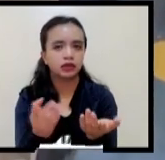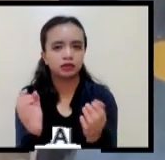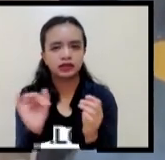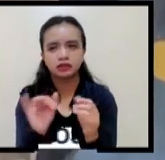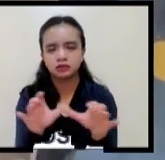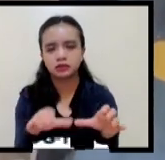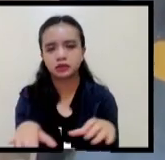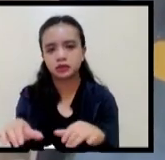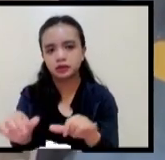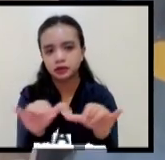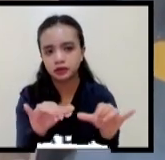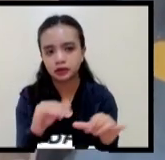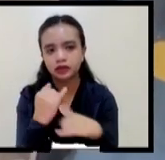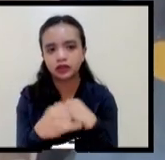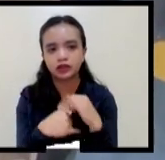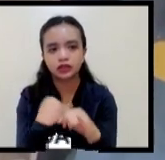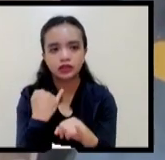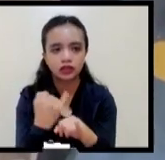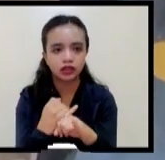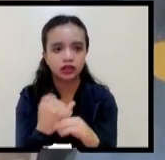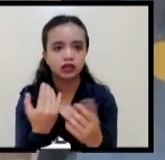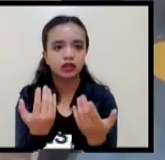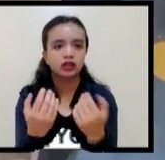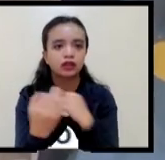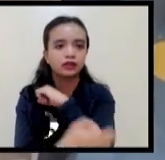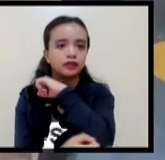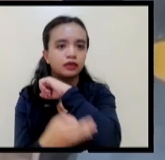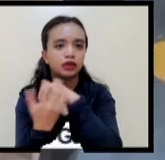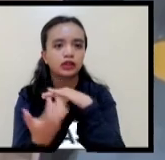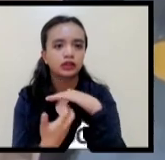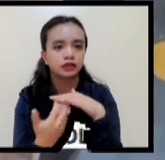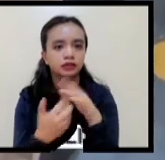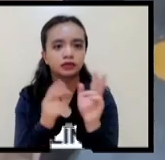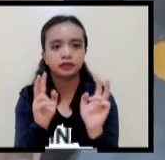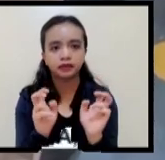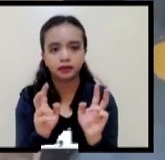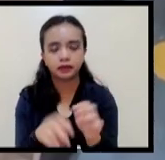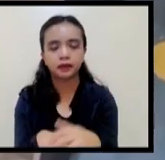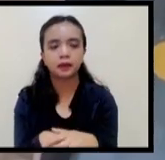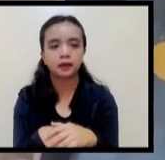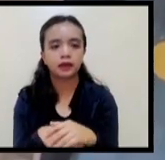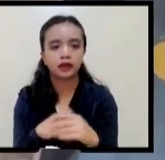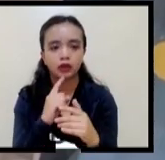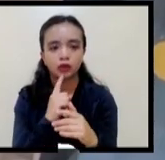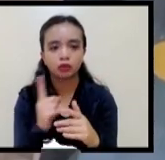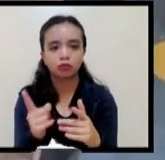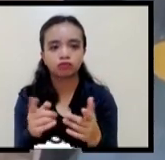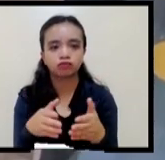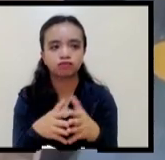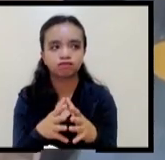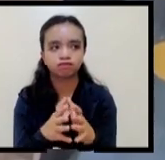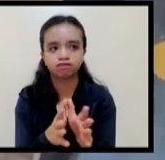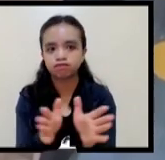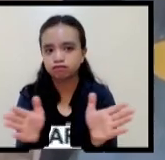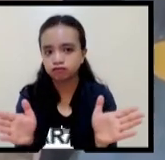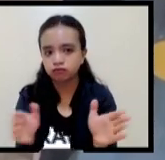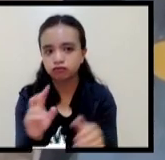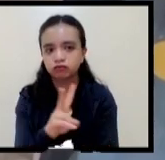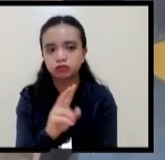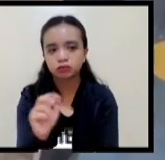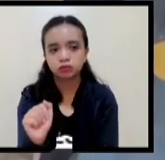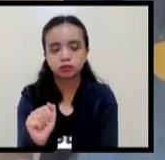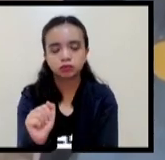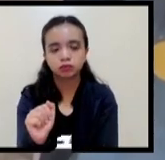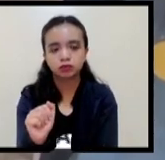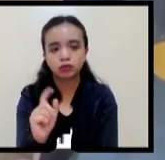na yung international client or yung mga foreign clients na tinatawag natin. And sobrang lawak ng virtual assistant